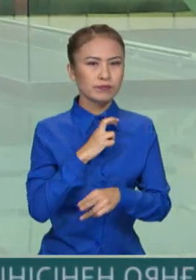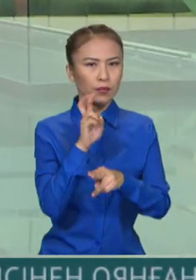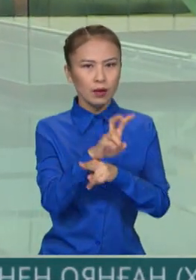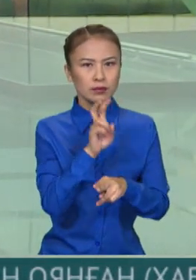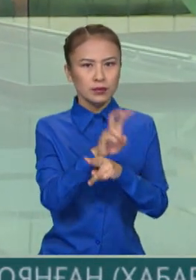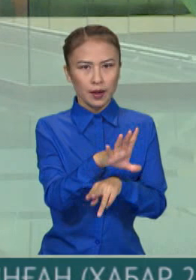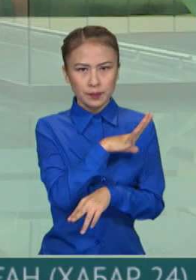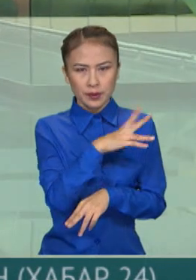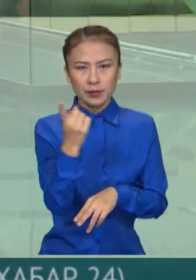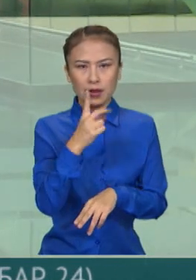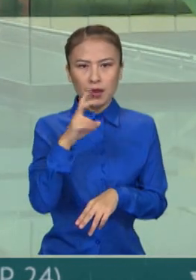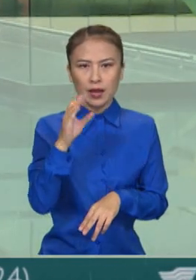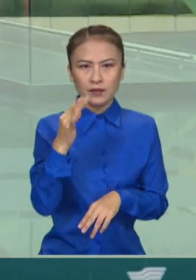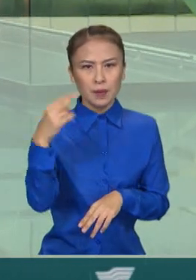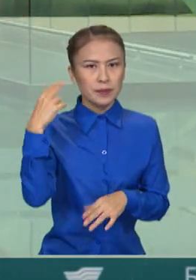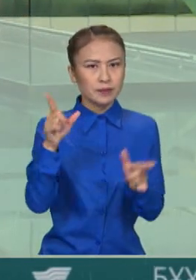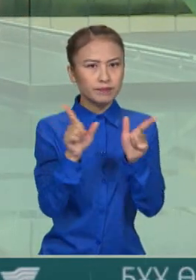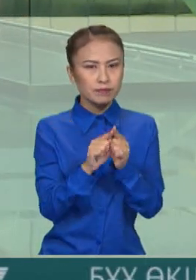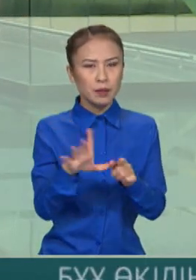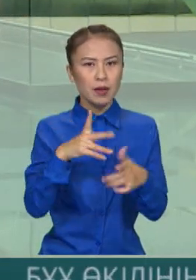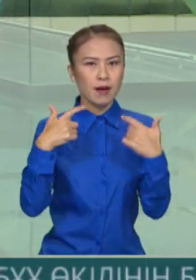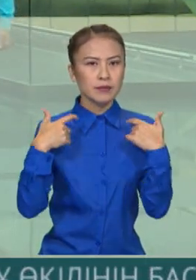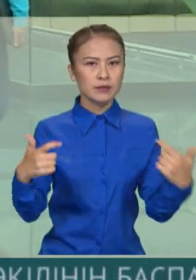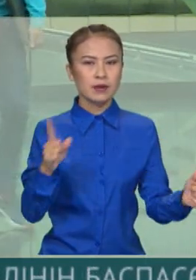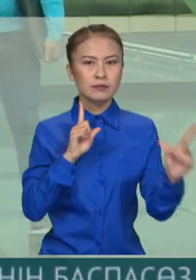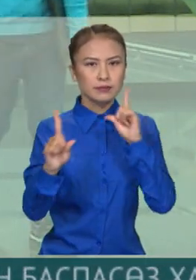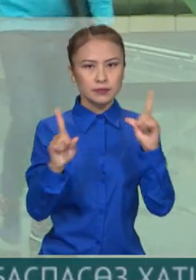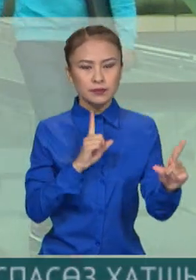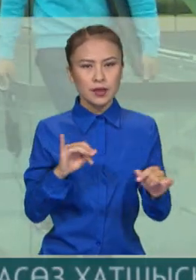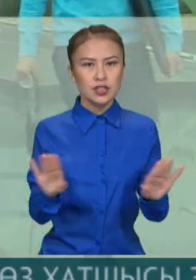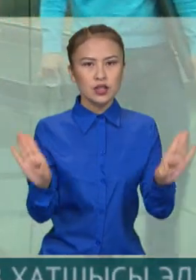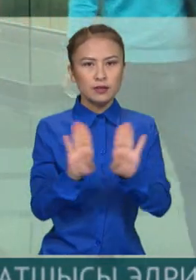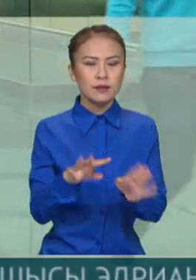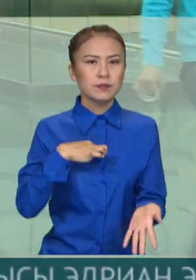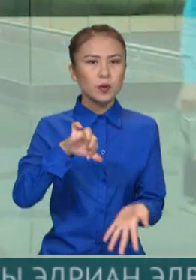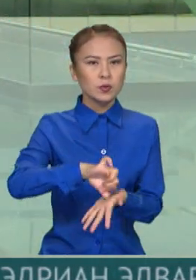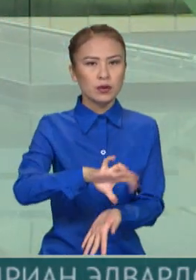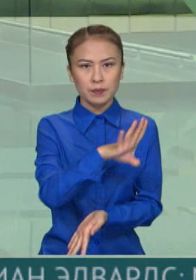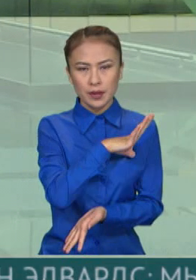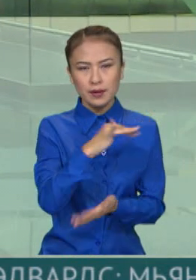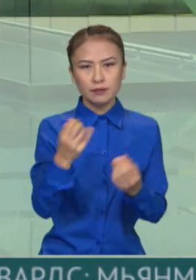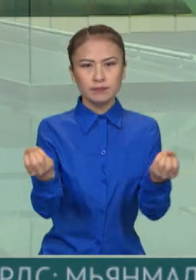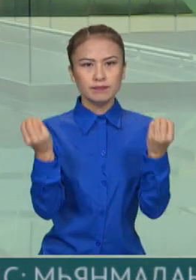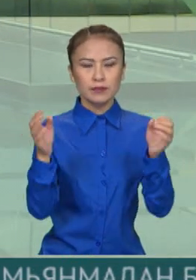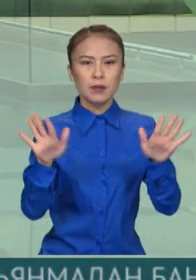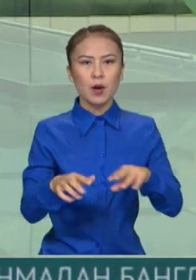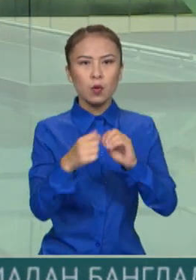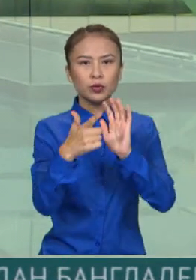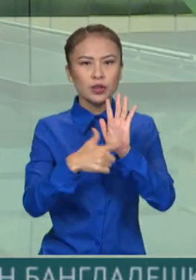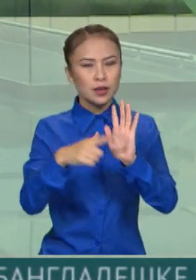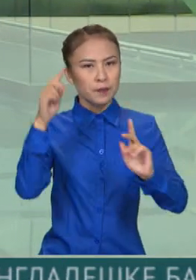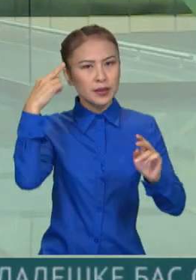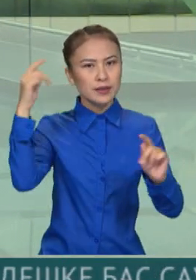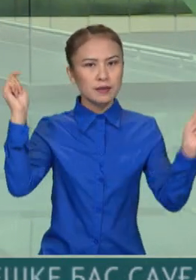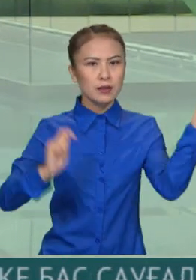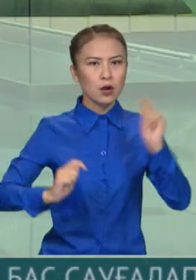Бірі Латвия президенті мен, бірі комиссарлар отырысында және жабылуында. Салтанатты рәсімге 17 президент қатысып,